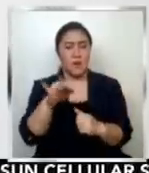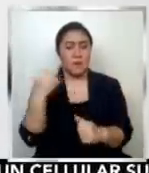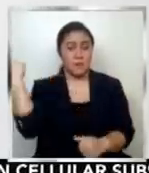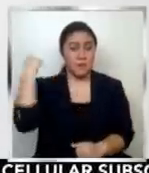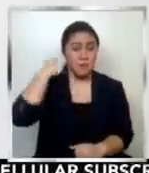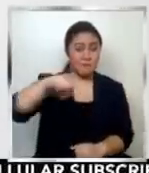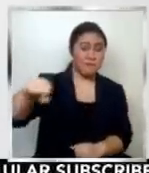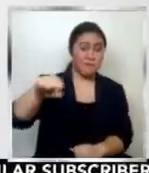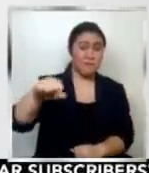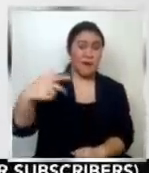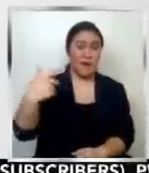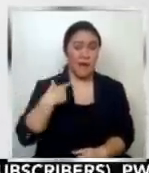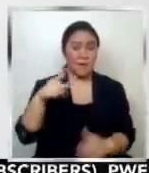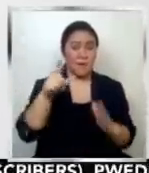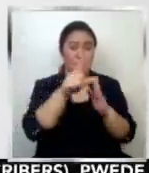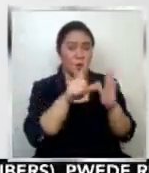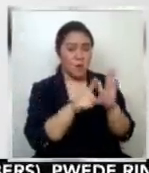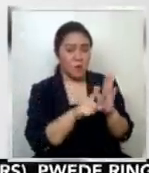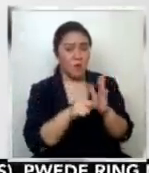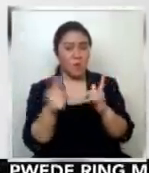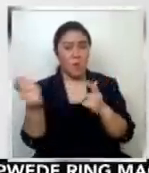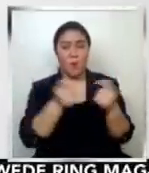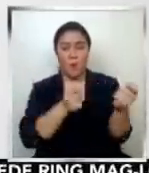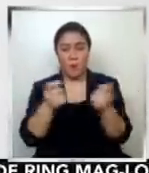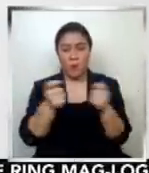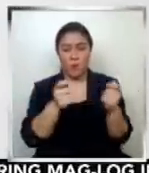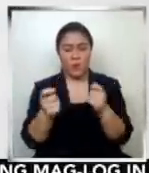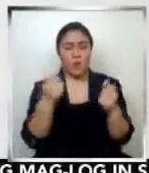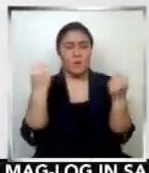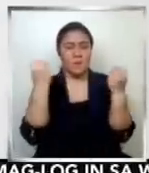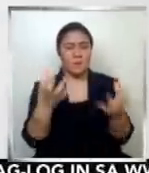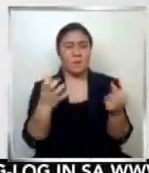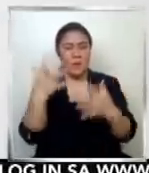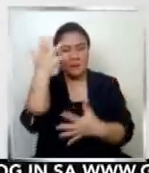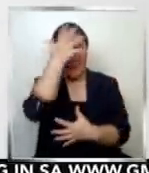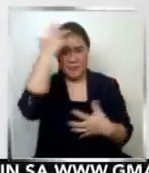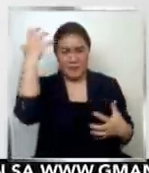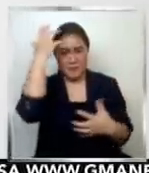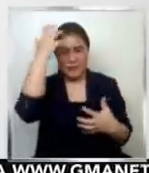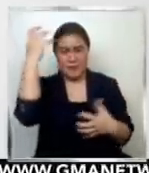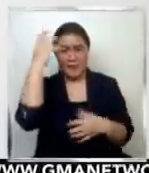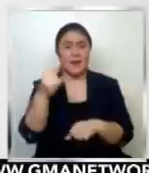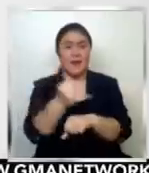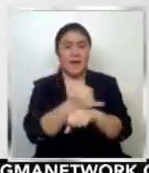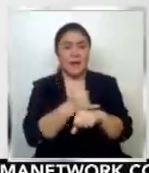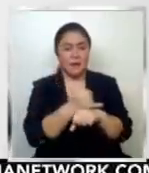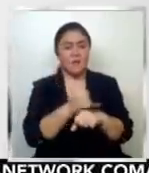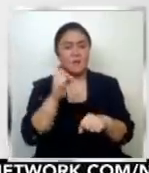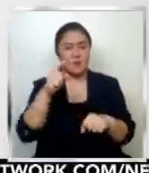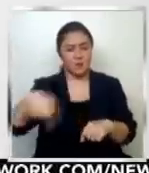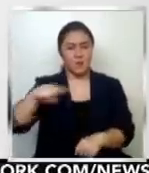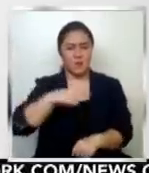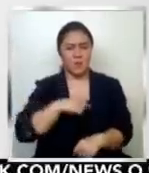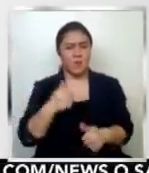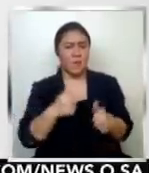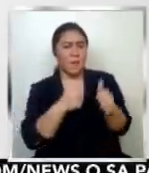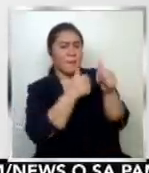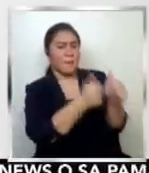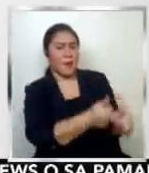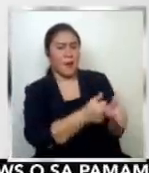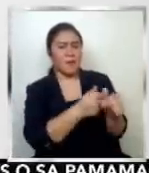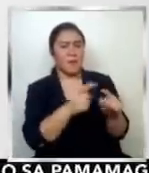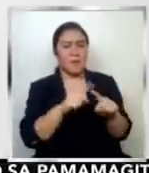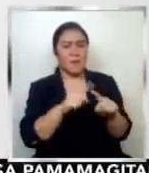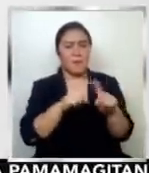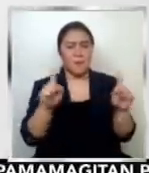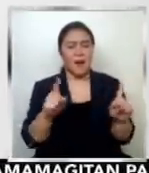batas sa pagkontrol ng populasyon ng mga unggoy sa isla, handa raw silang sumunod. Pero sana raw ay dumating